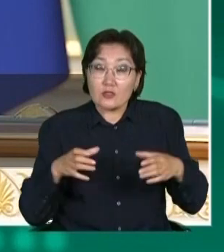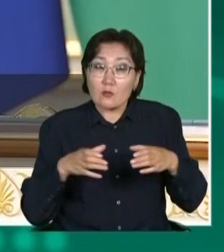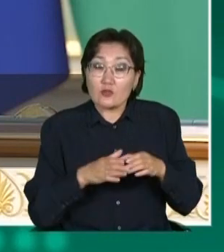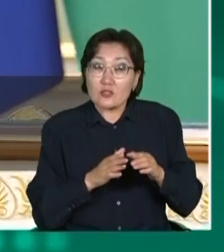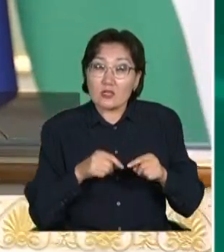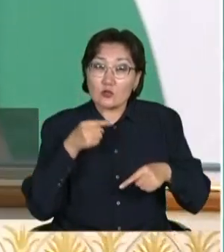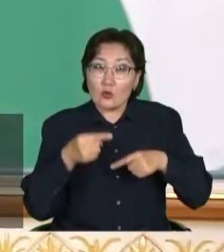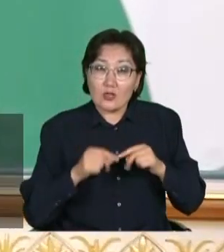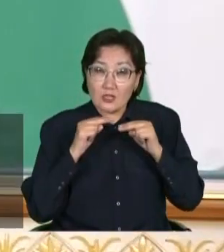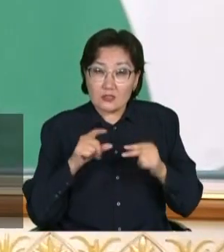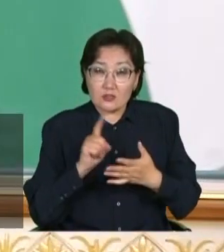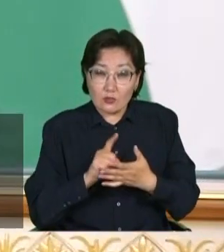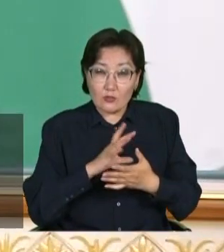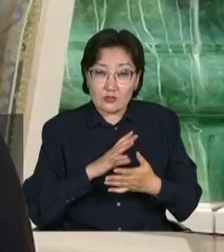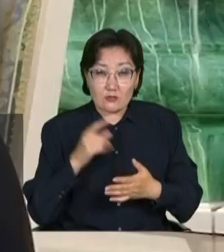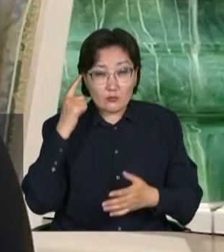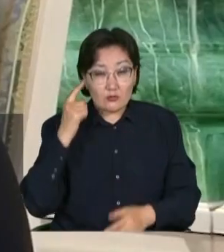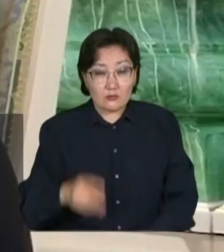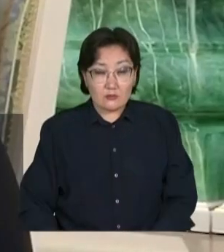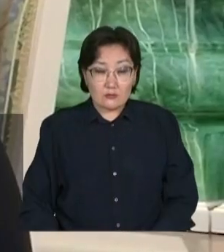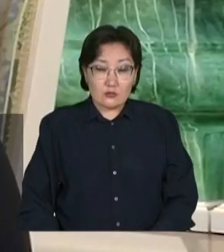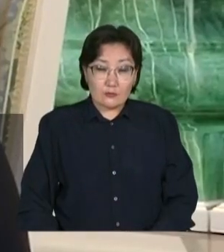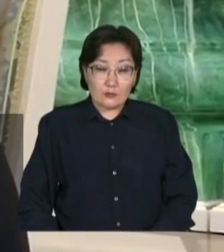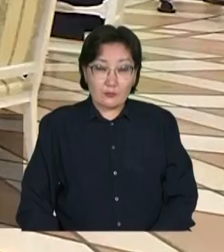тұрақты назарында болуы тиіс деп санайды.